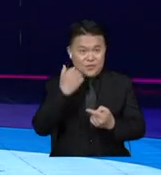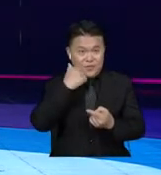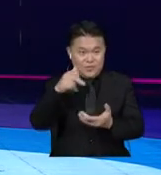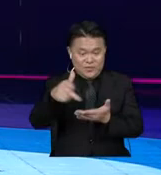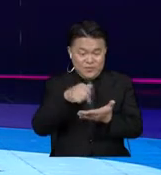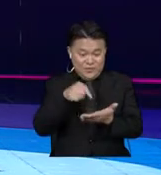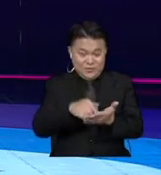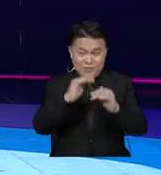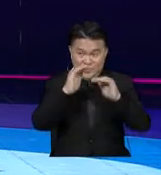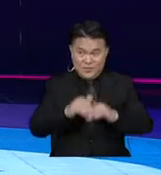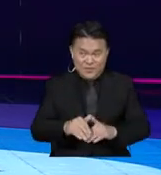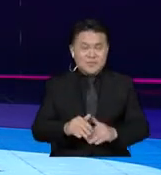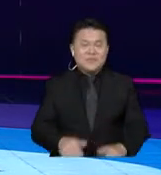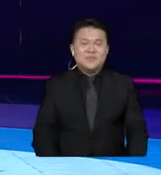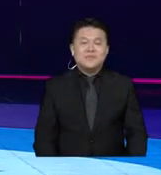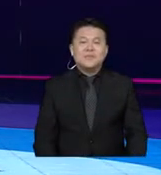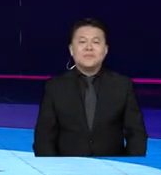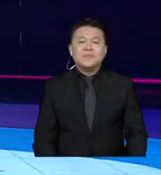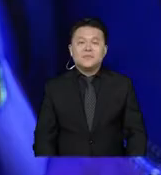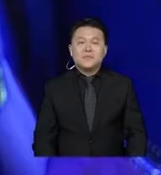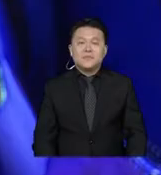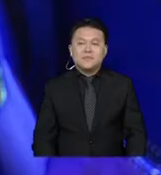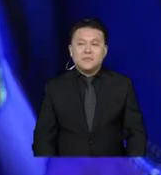보내주신 질문입니다. 읽어드리겠습니다.